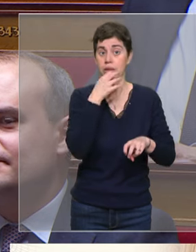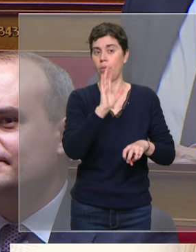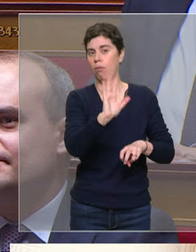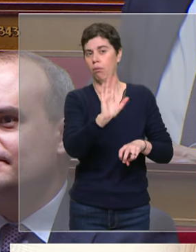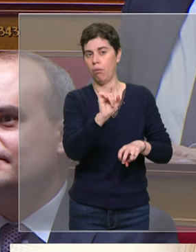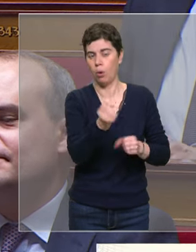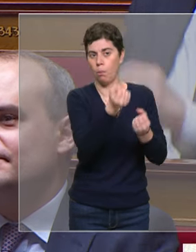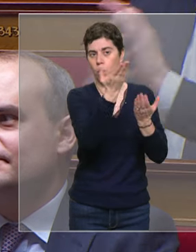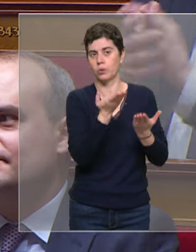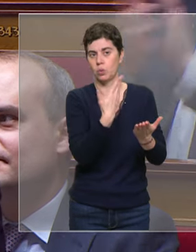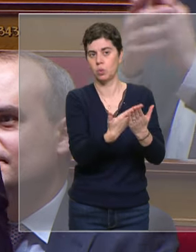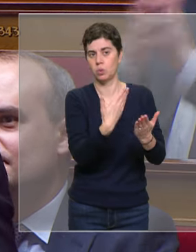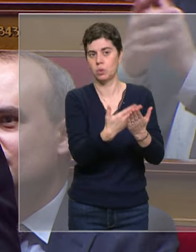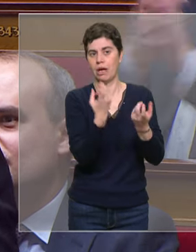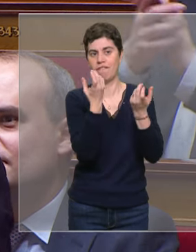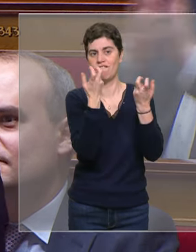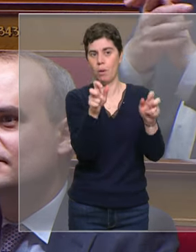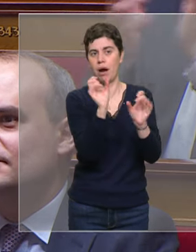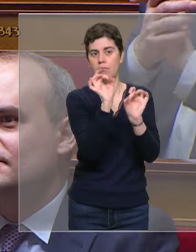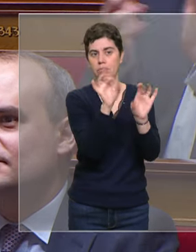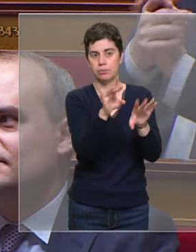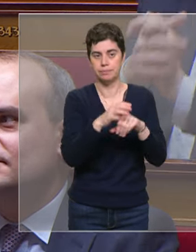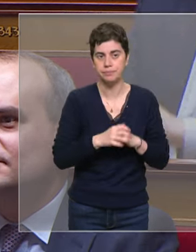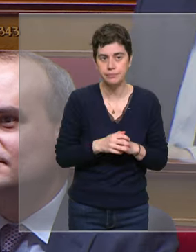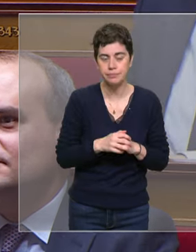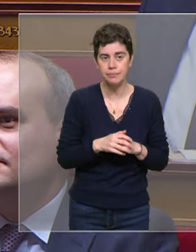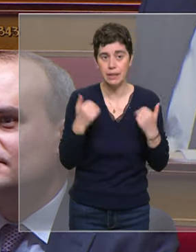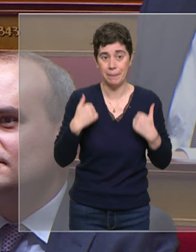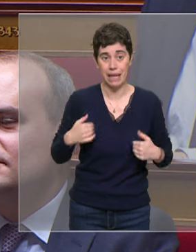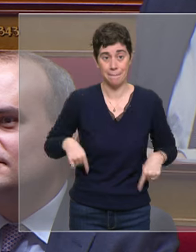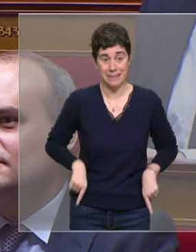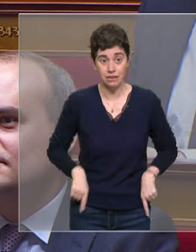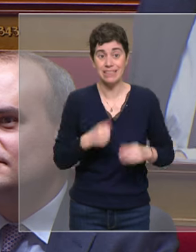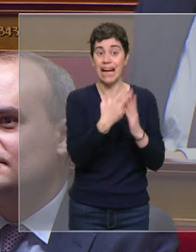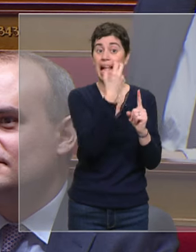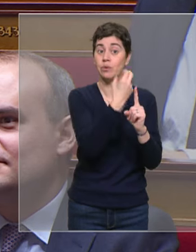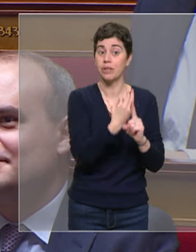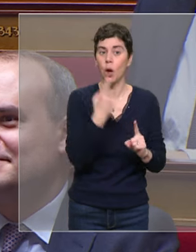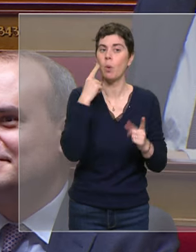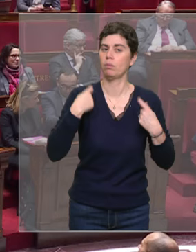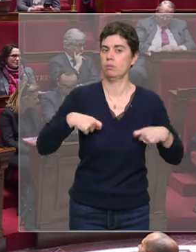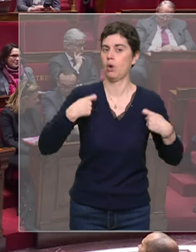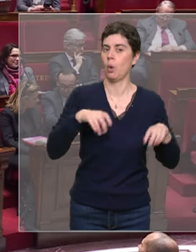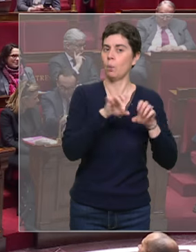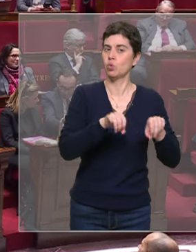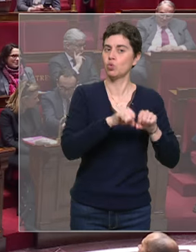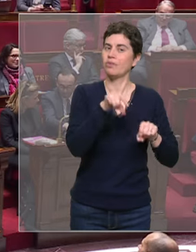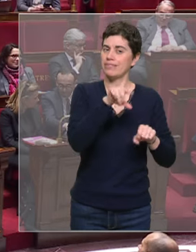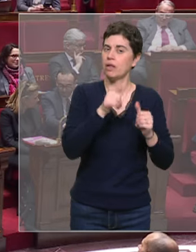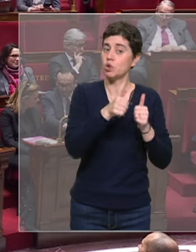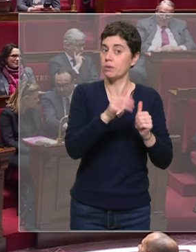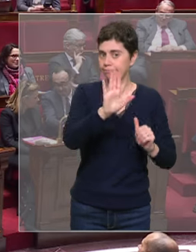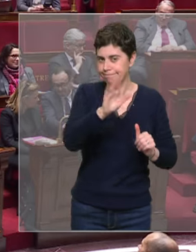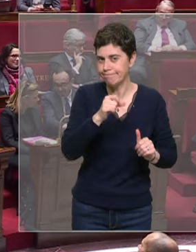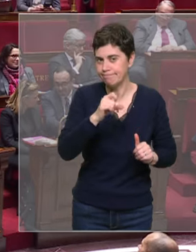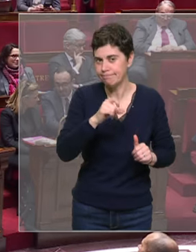mise en place. S'il vous plaît, un peu de silence. Cependant, Madame la Ministre, les indicateurs de coûts de production ne sont pas suffisamment pris en compte. Et c'est